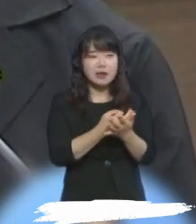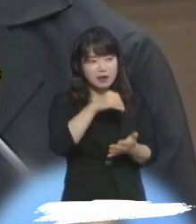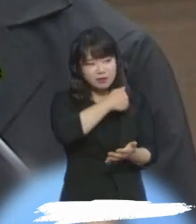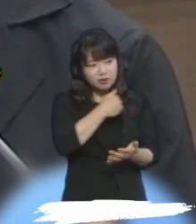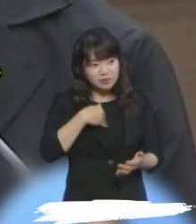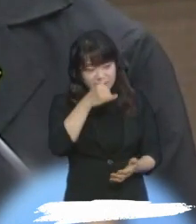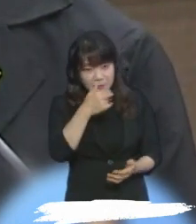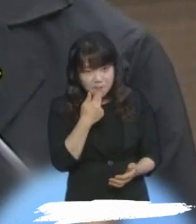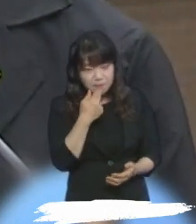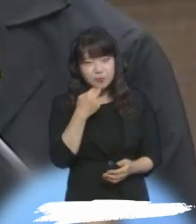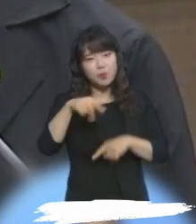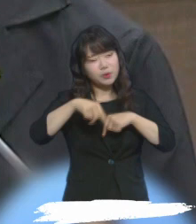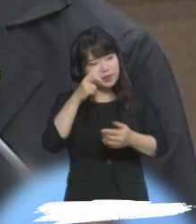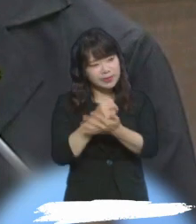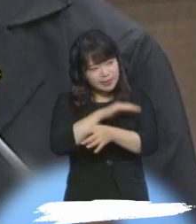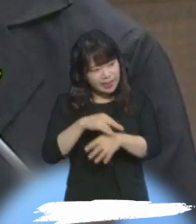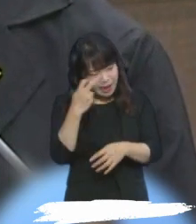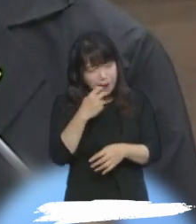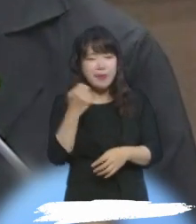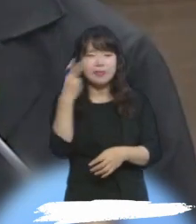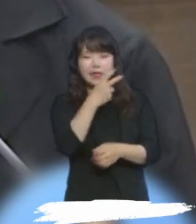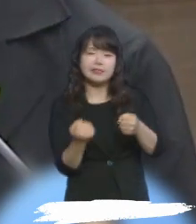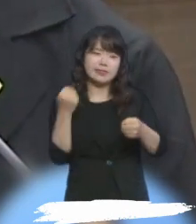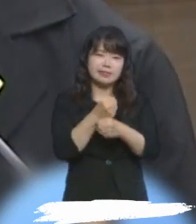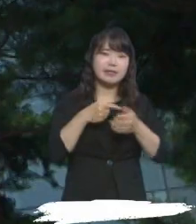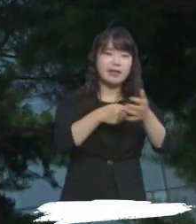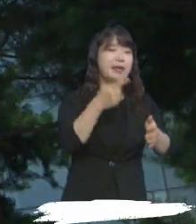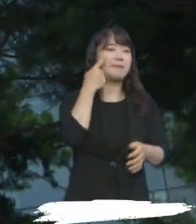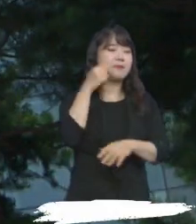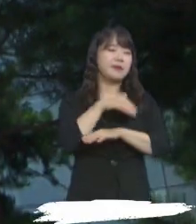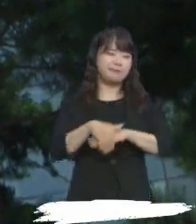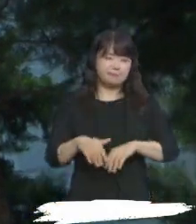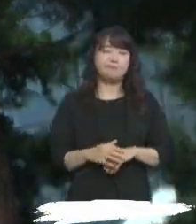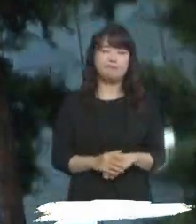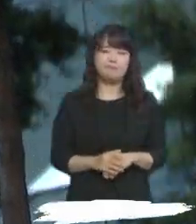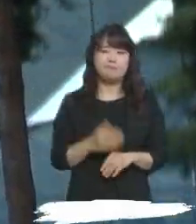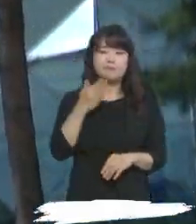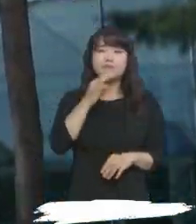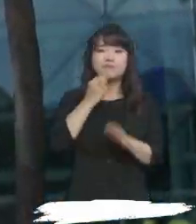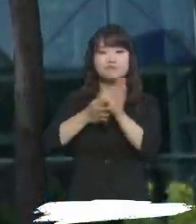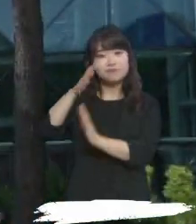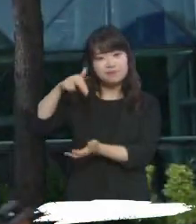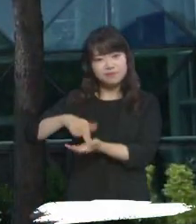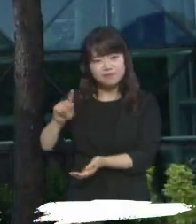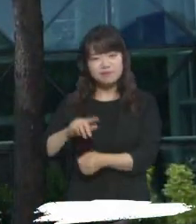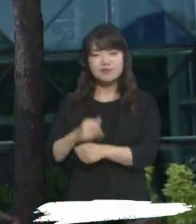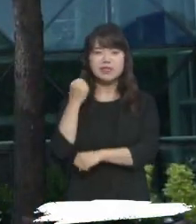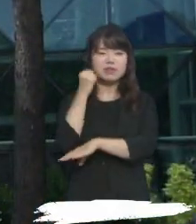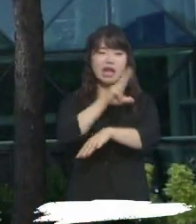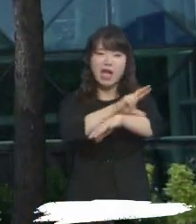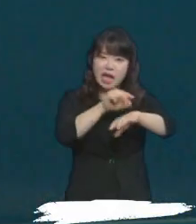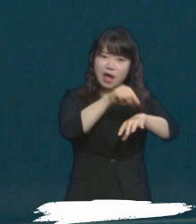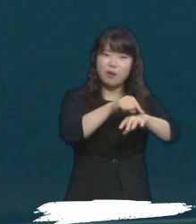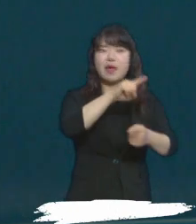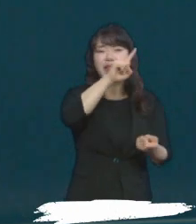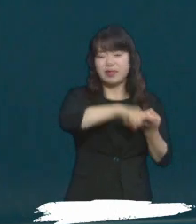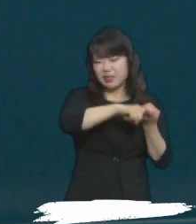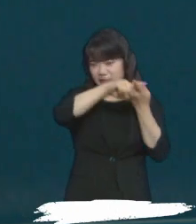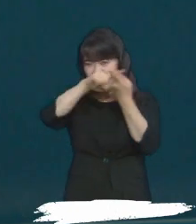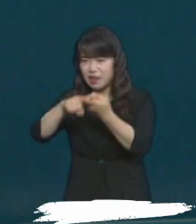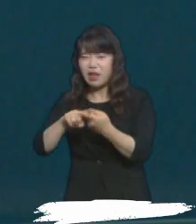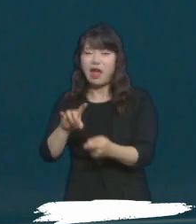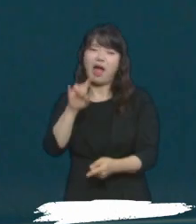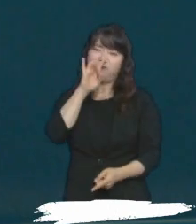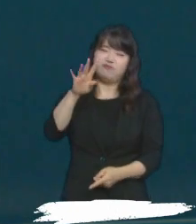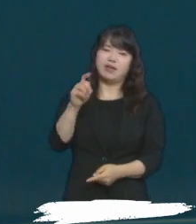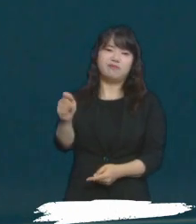최대한 끌어올려서 다시 한번 시도를 해보겠습니다. 그러나 서울시는 기존 노선으로 다시 추진하는 건 안